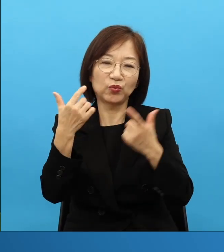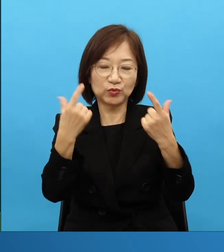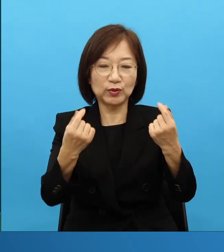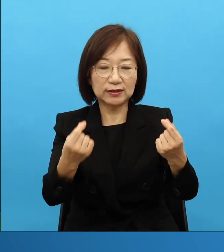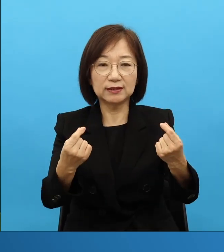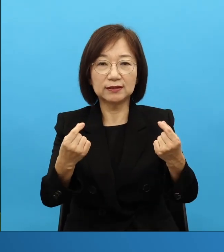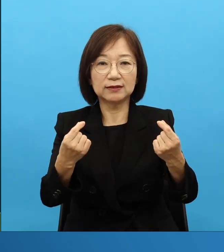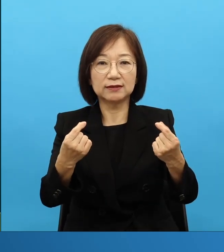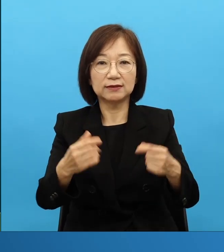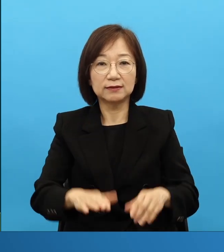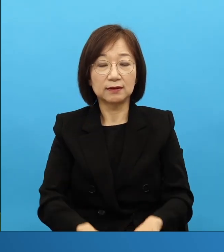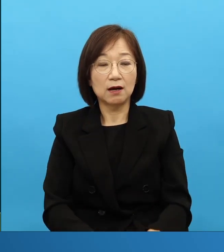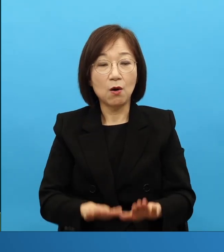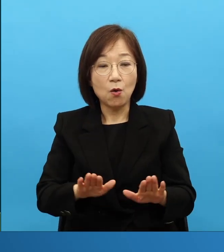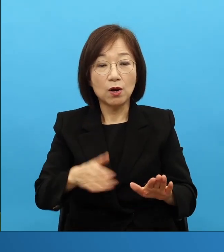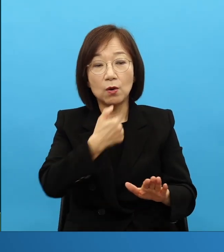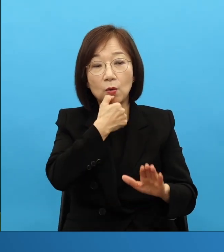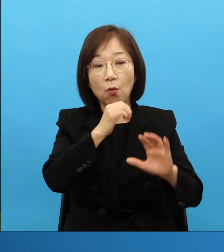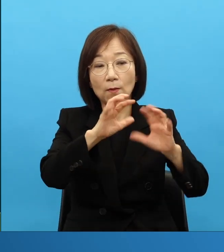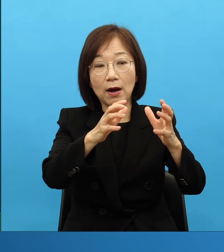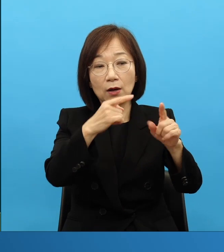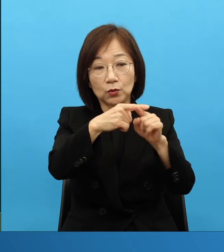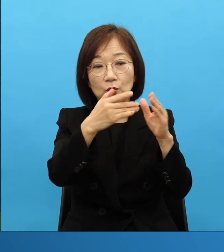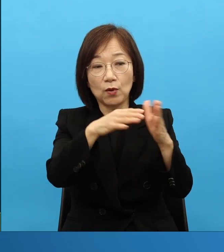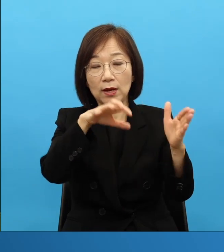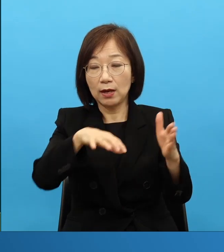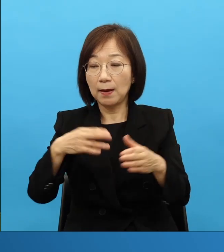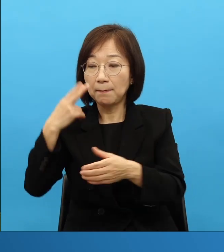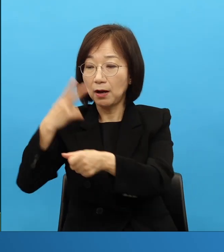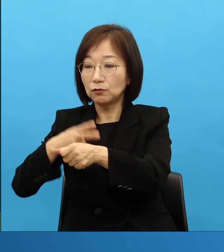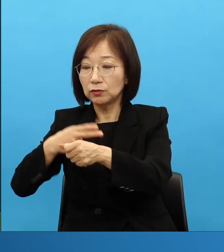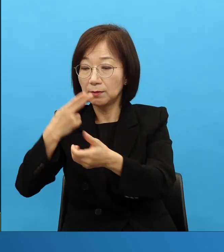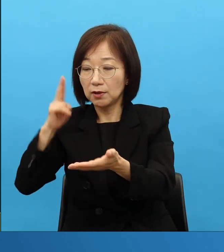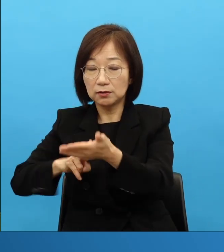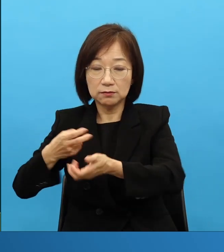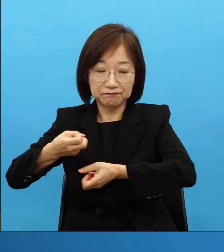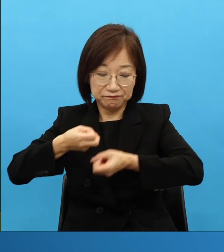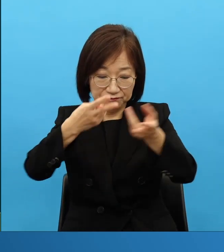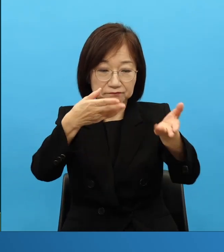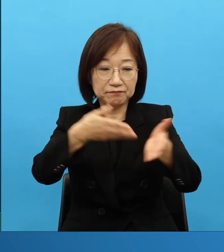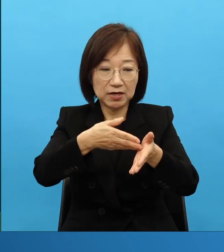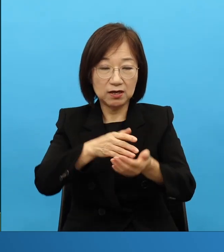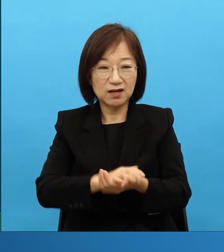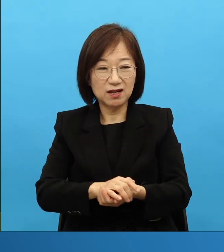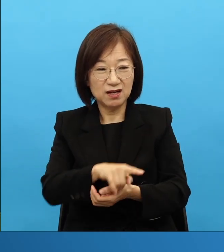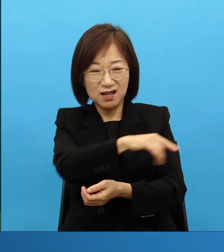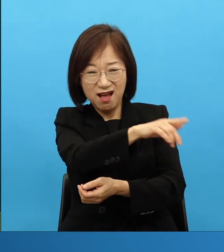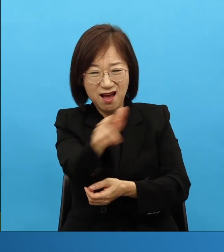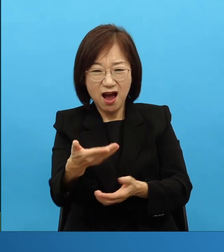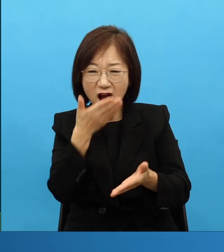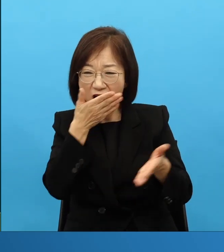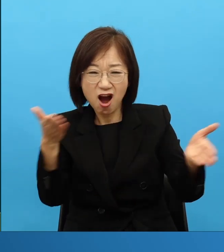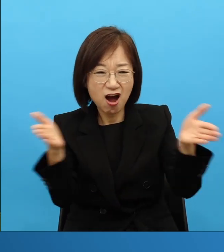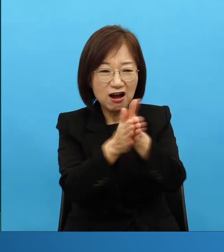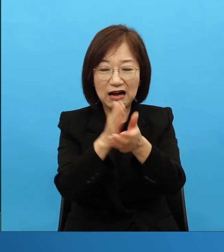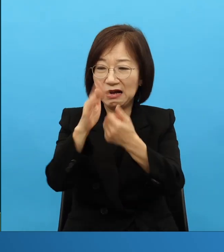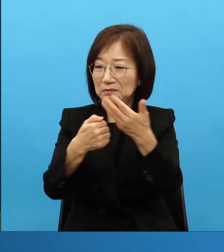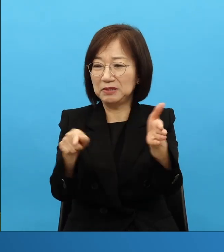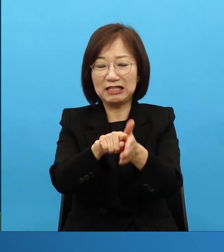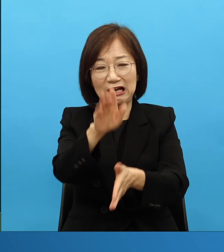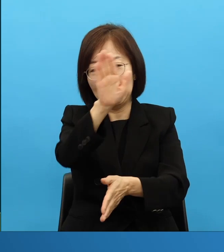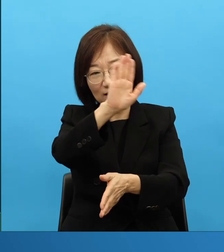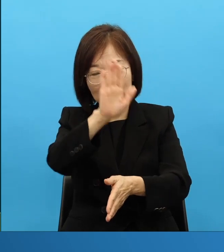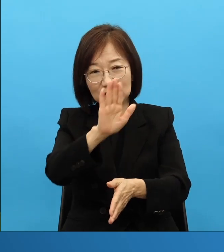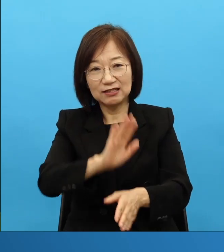있는 교회 Paul's letter to the Roman church. 다 치우쳐 하나님 믿지 않아요. It said they all don't